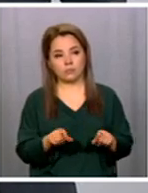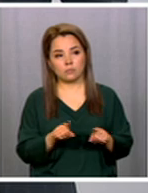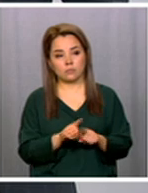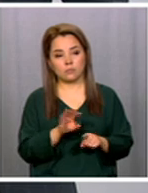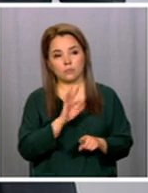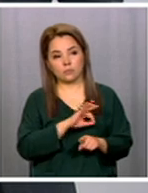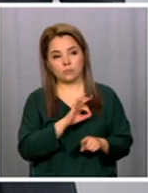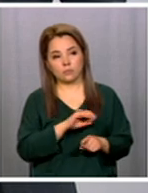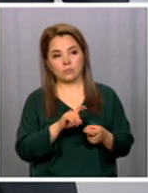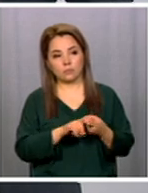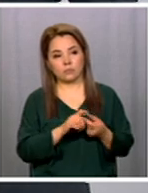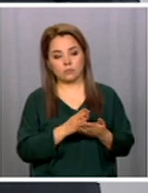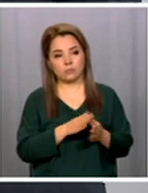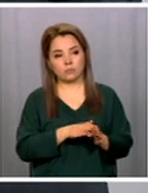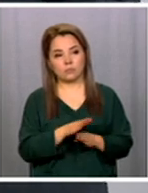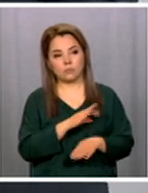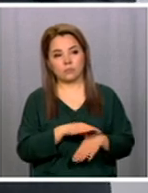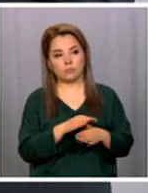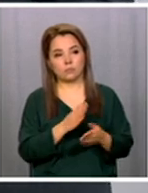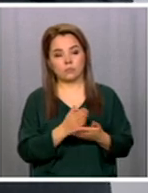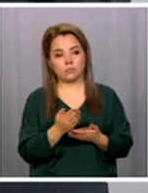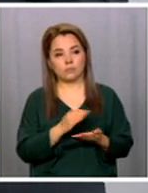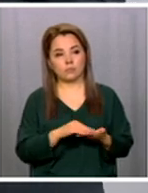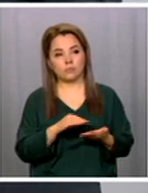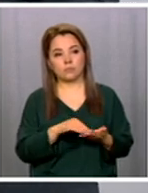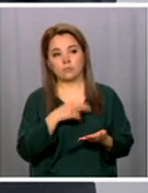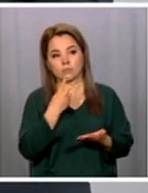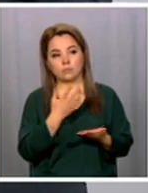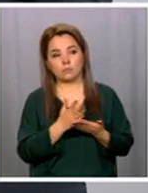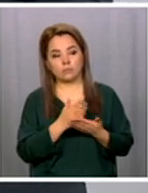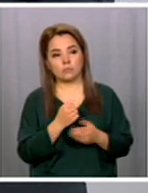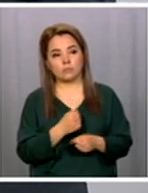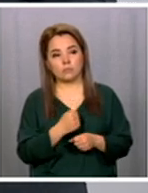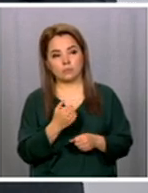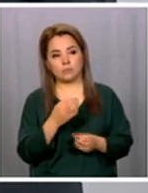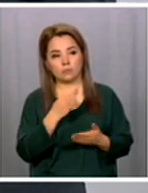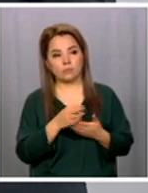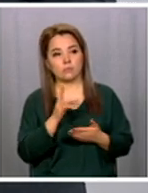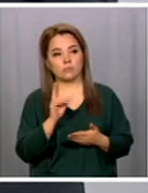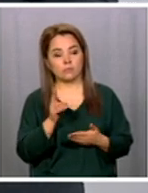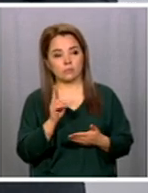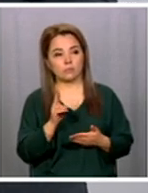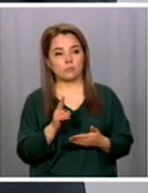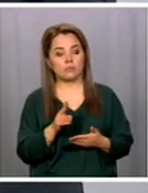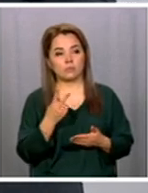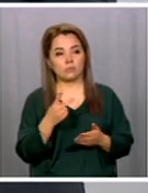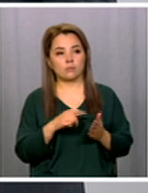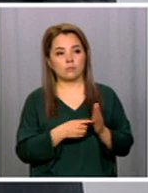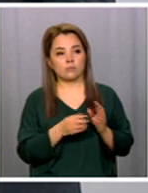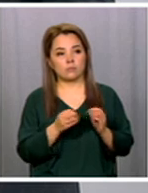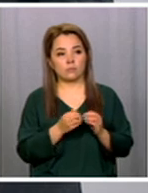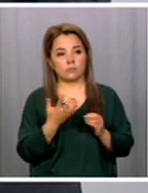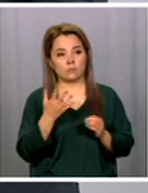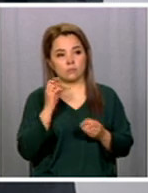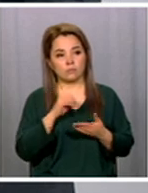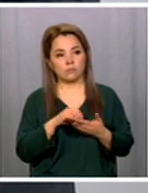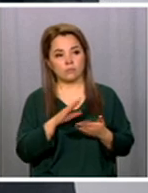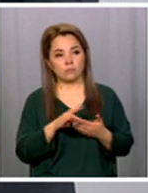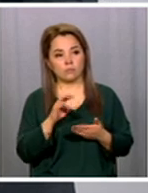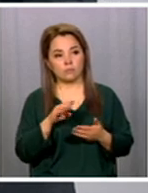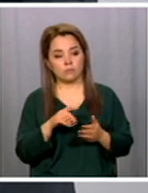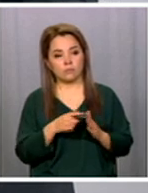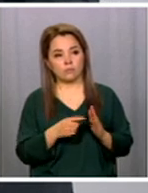қолдану арқылы шығарамыз. Берілген жазайық. Қатаңдығы K, яғни 2 көбейтілген 10-ның 5 дәрежесі ньютон бөлінген